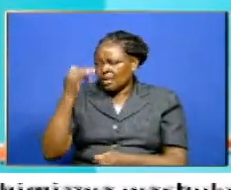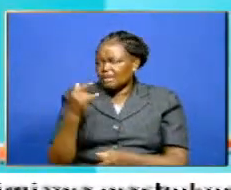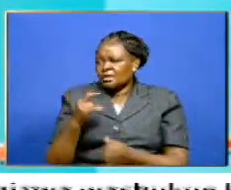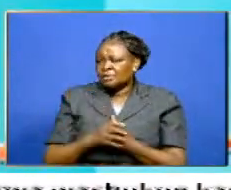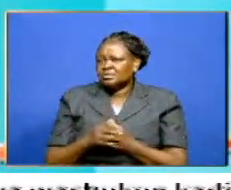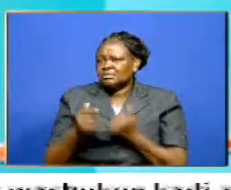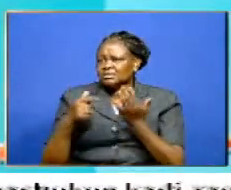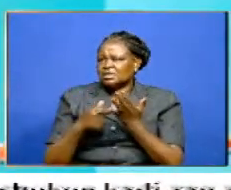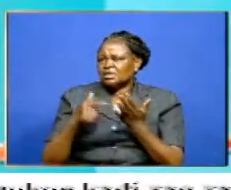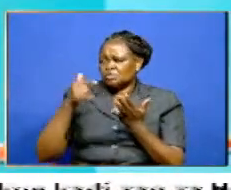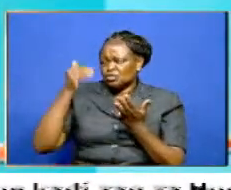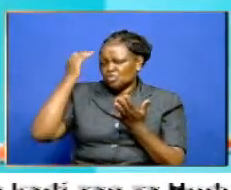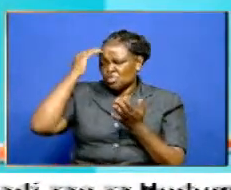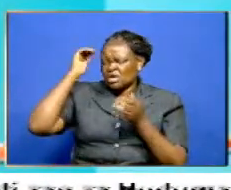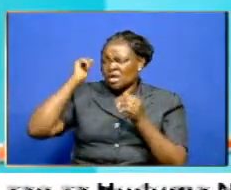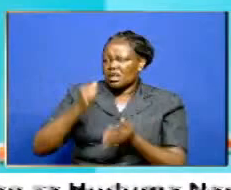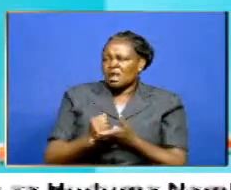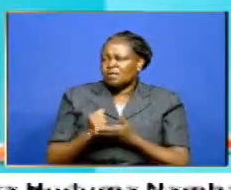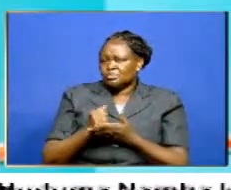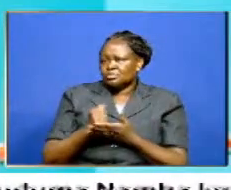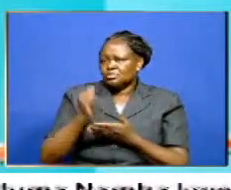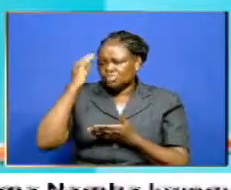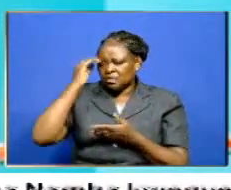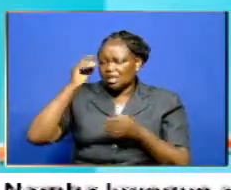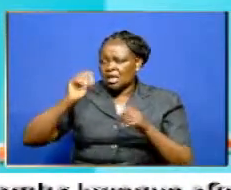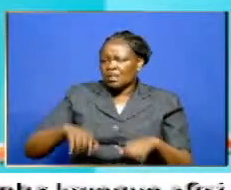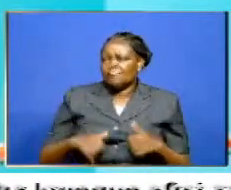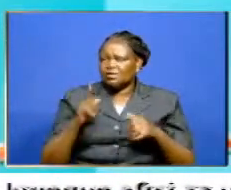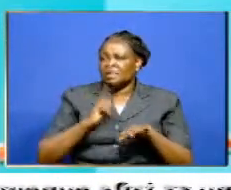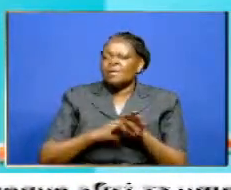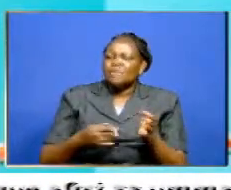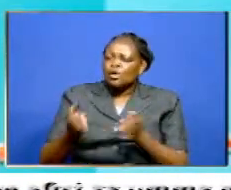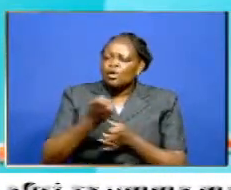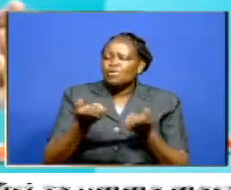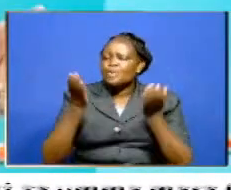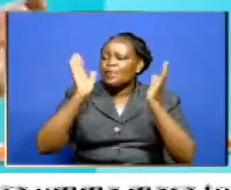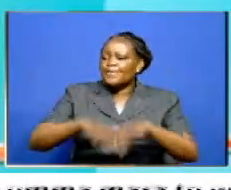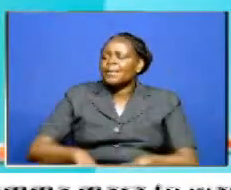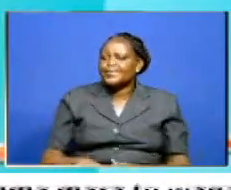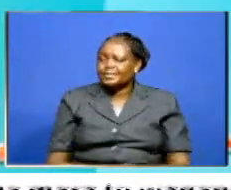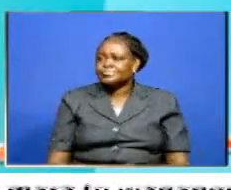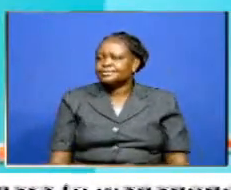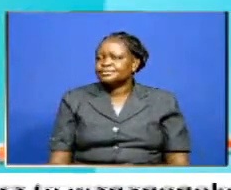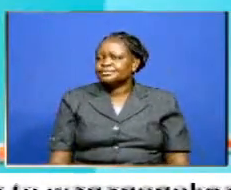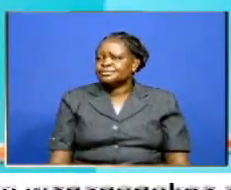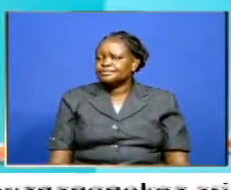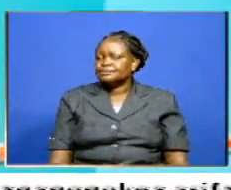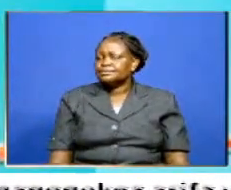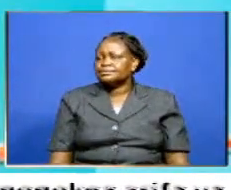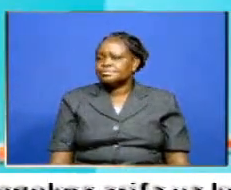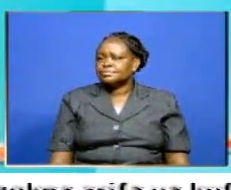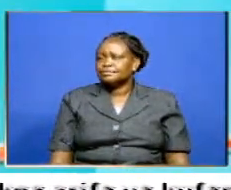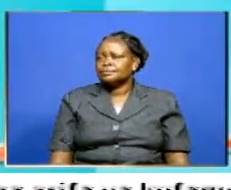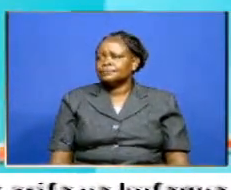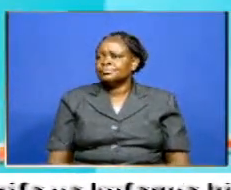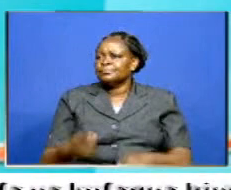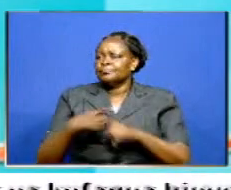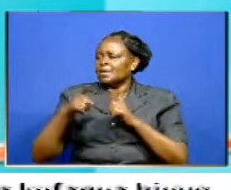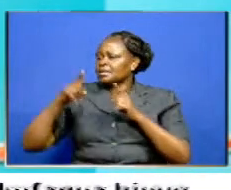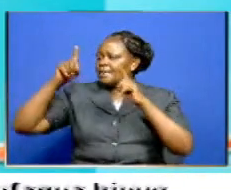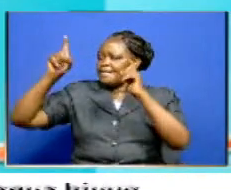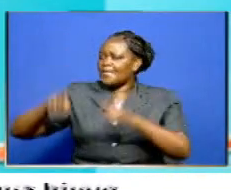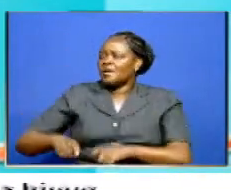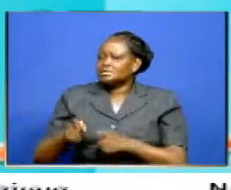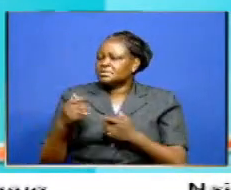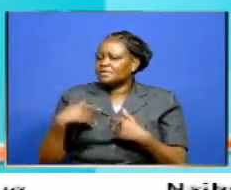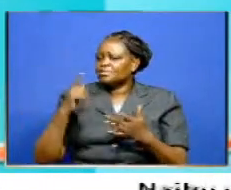make mwanafunzi a survive even wakati ambapo uchumi hauko katika misingi mzuri. But then again, lazima tuwe